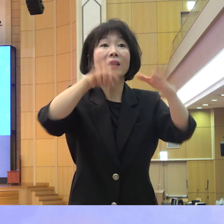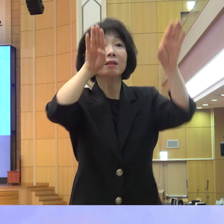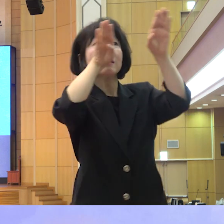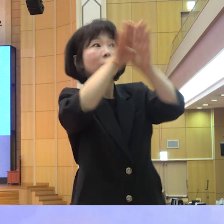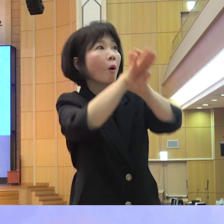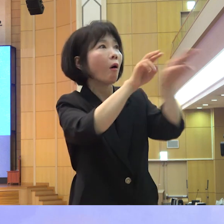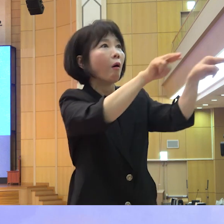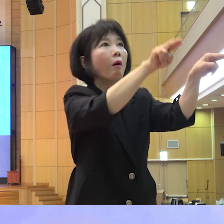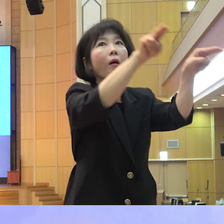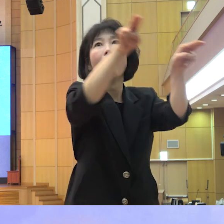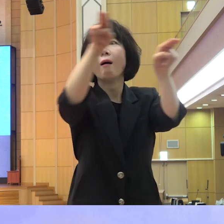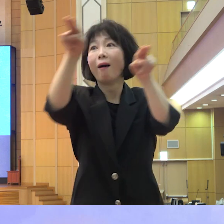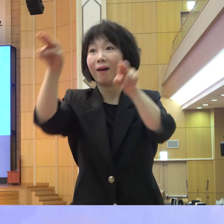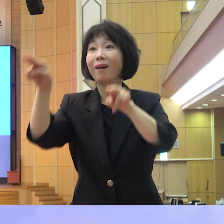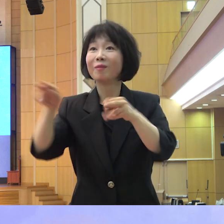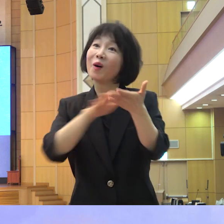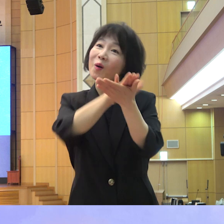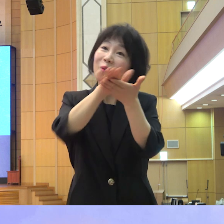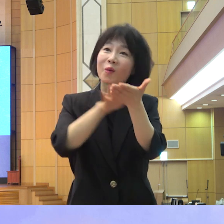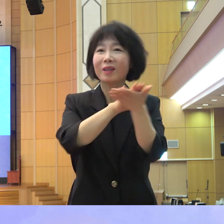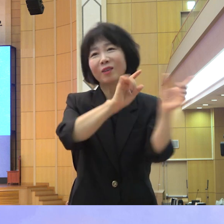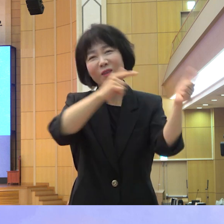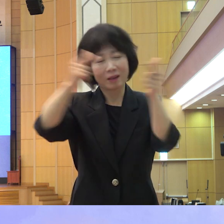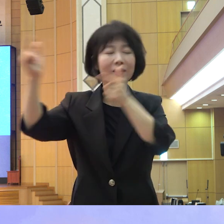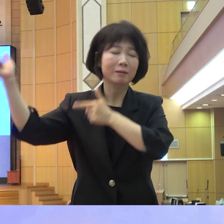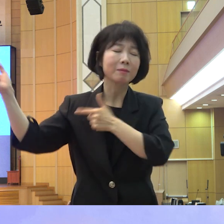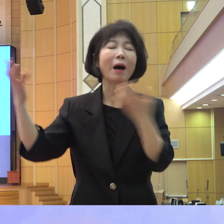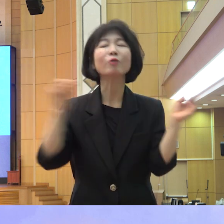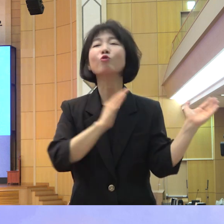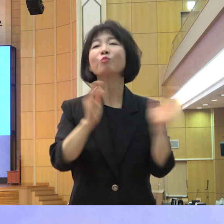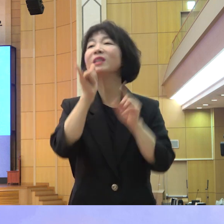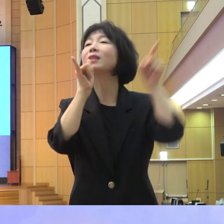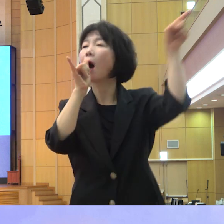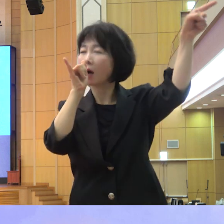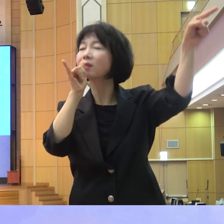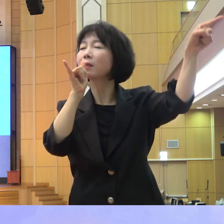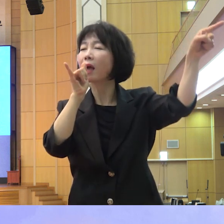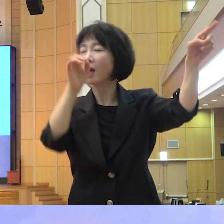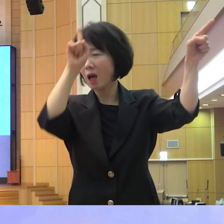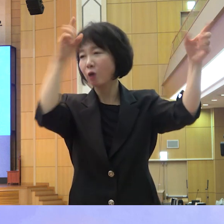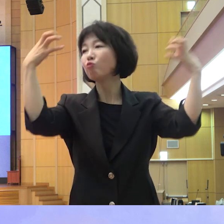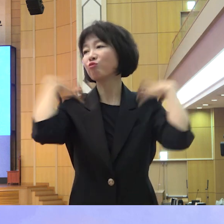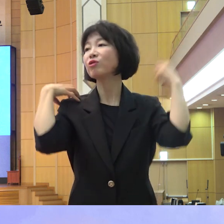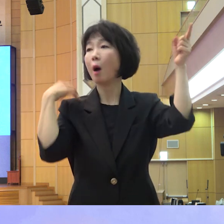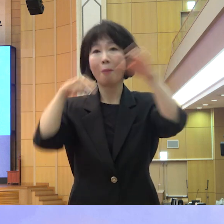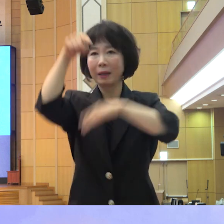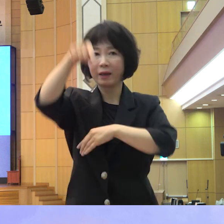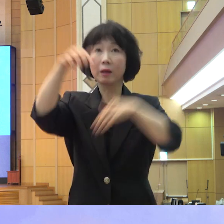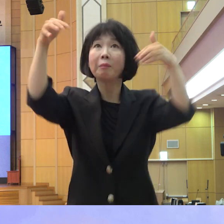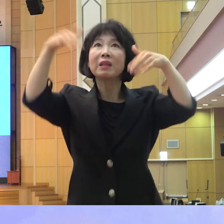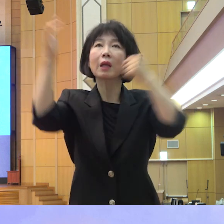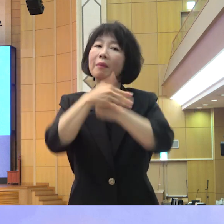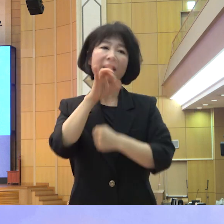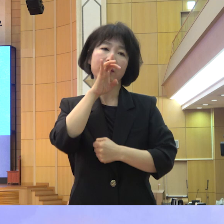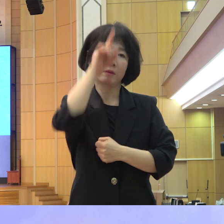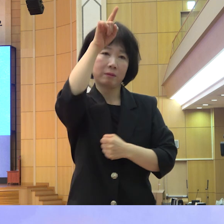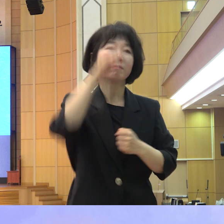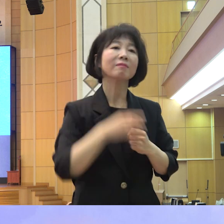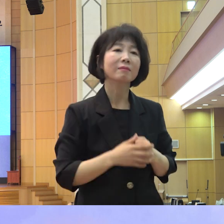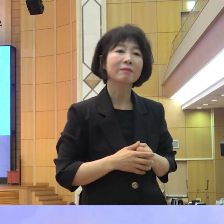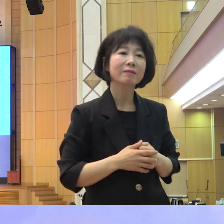프로그램도 많고 탈 것도 많고 뭐 재밌는 거 많다고 합니다. 그래서 야외는 아니고